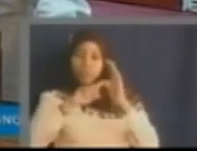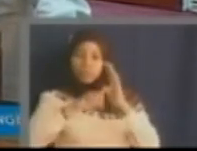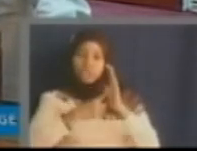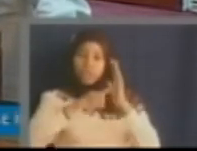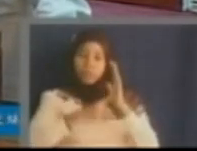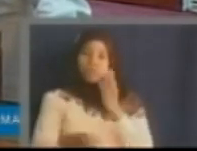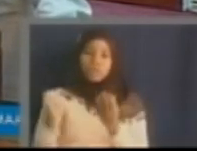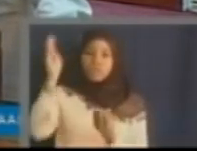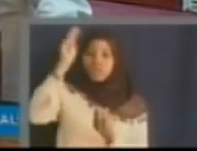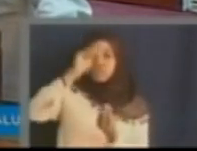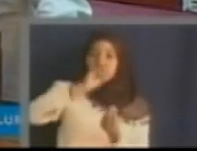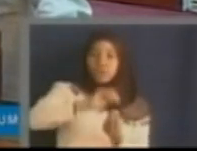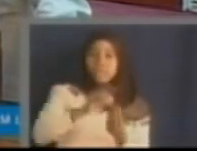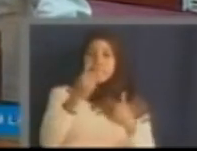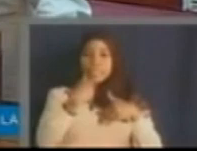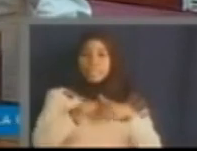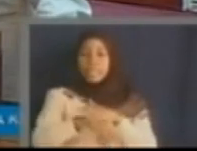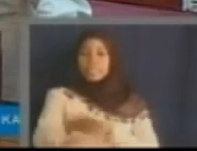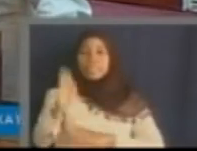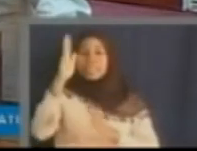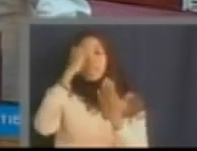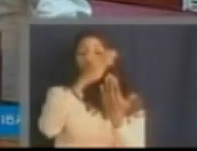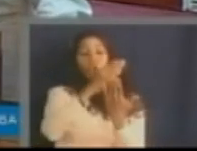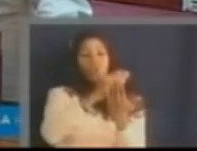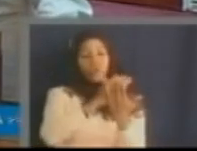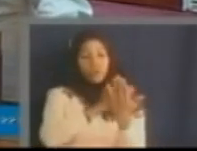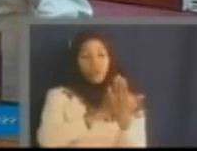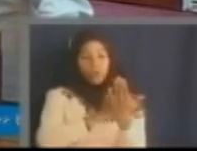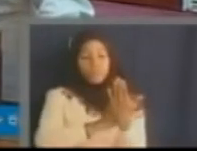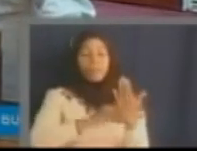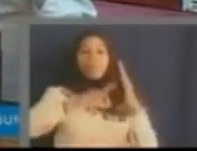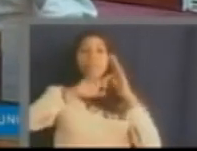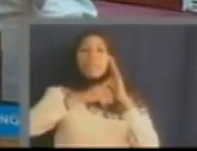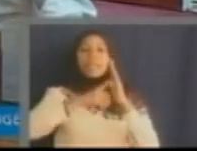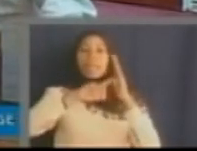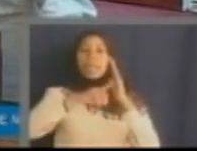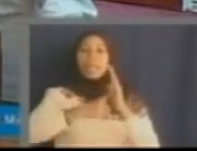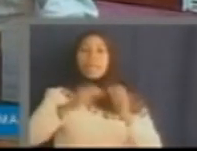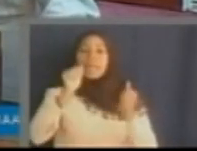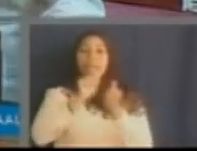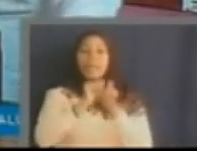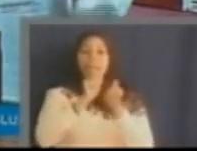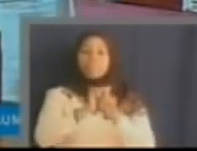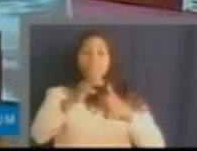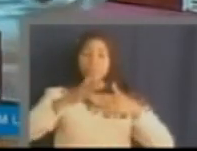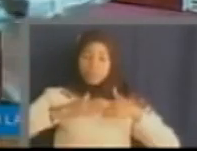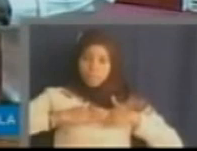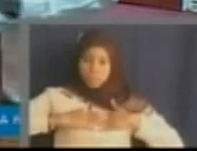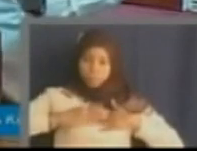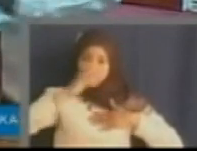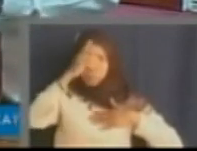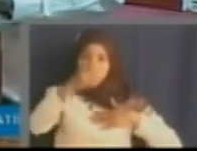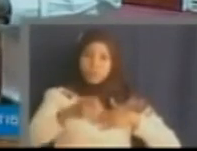leo suala la kiapo cha mjumbe. Kwa hiyo kwa sababu ya dharura ile, ili mjumbe yule awe